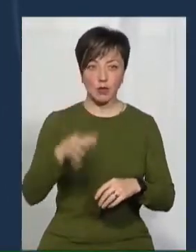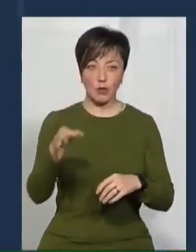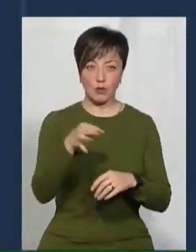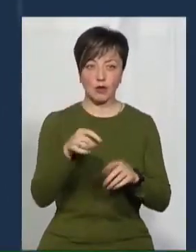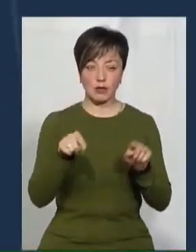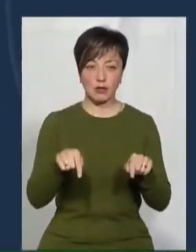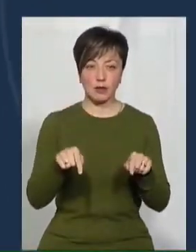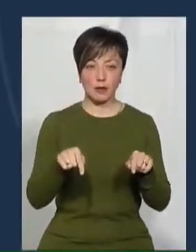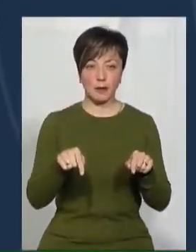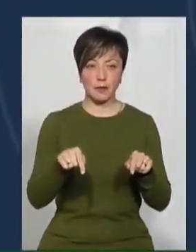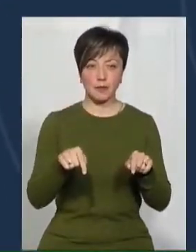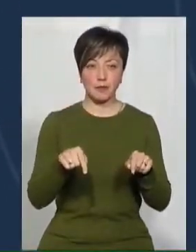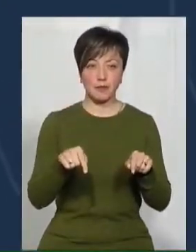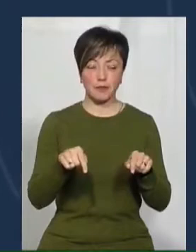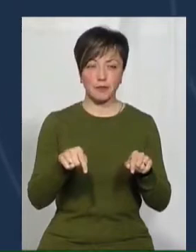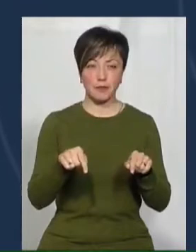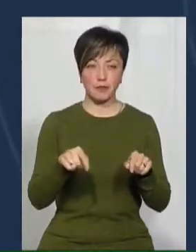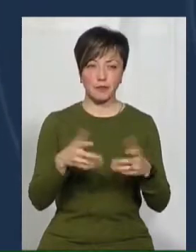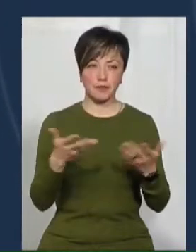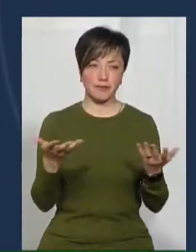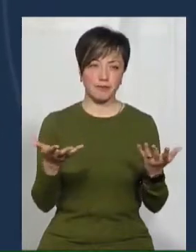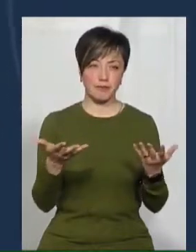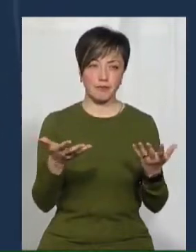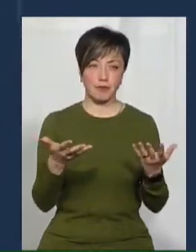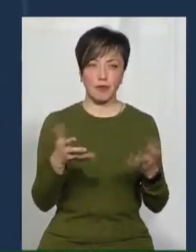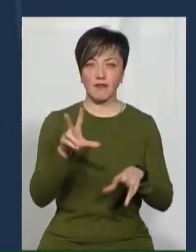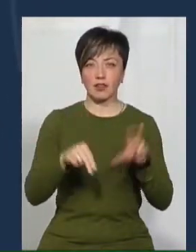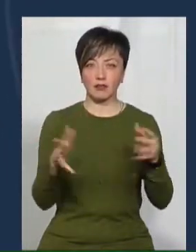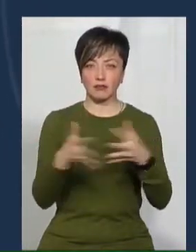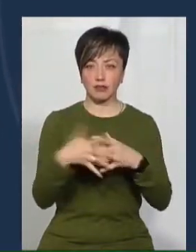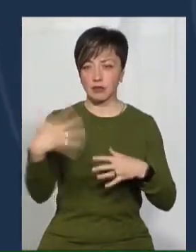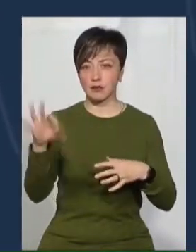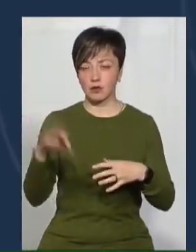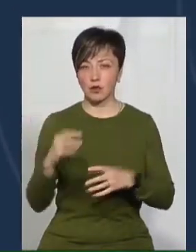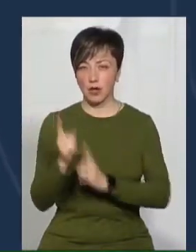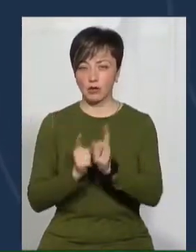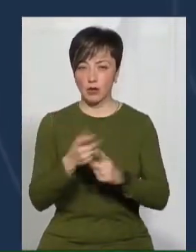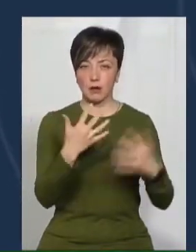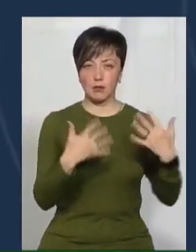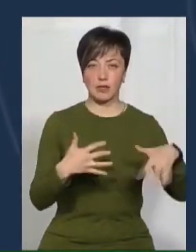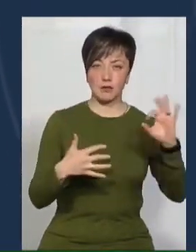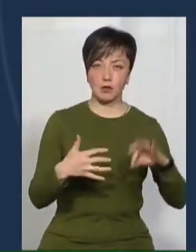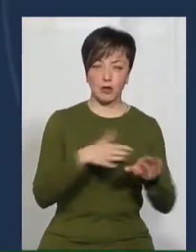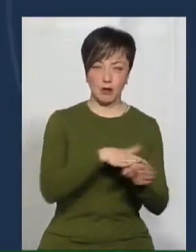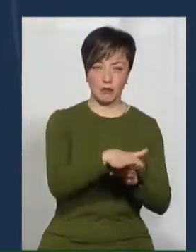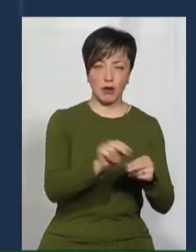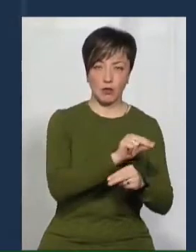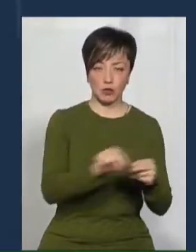якби, ну, там мікс, да, 50 на 50. 50% це буде реконструкція, 50% це буде капітальний